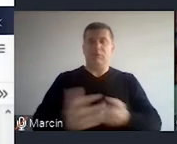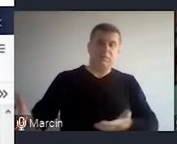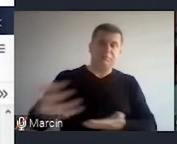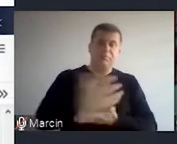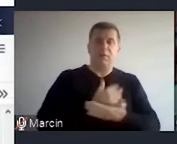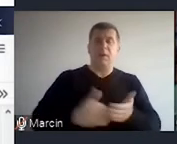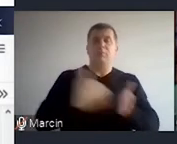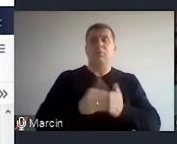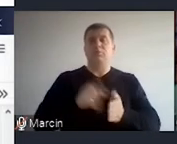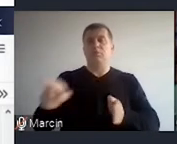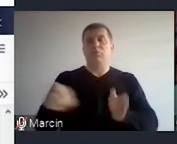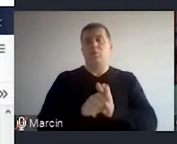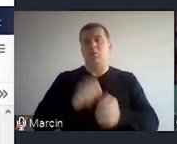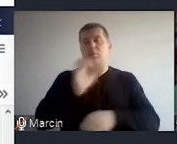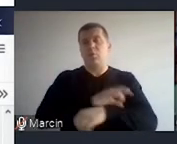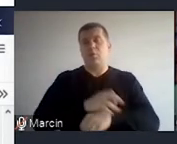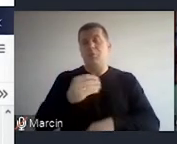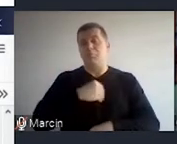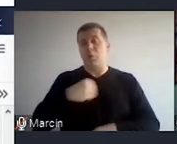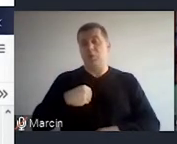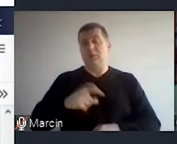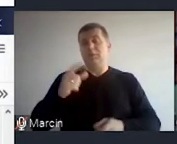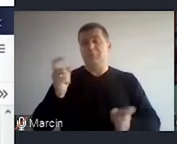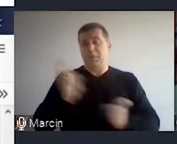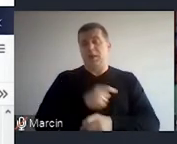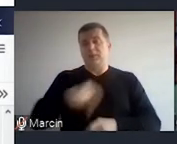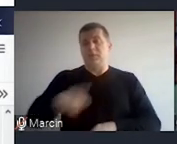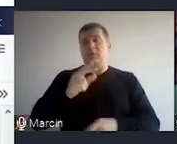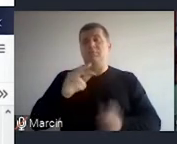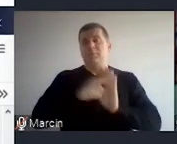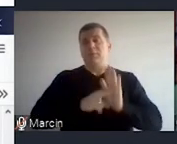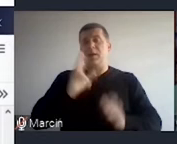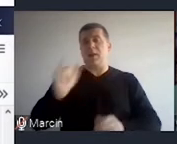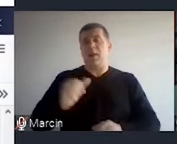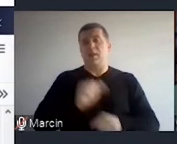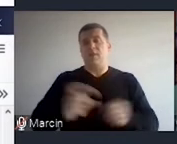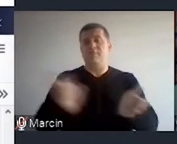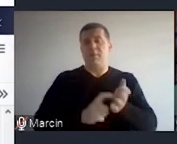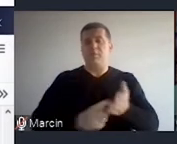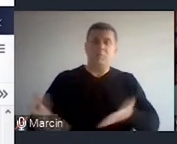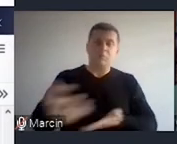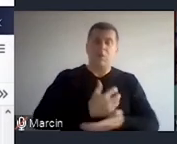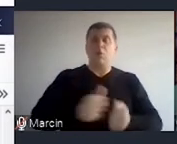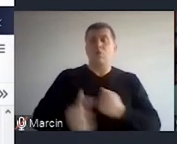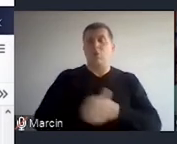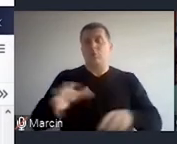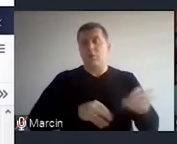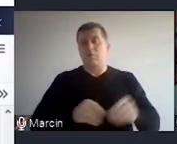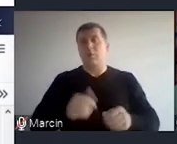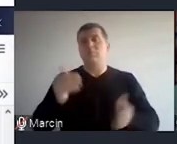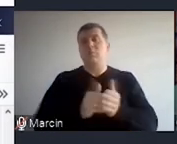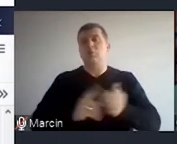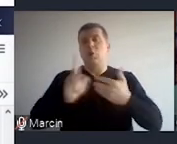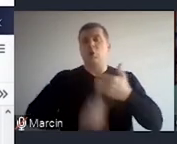gromadzić na potrzeby projektu. Oczywiście prawo krajowe wymusza na mnie, wymaga ode mnie gromadzenia dokumentów księgowych na